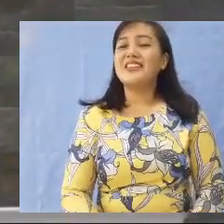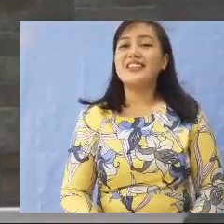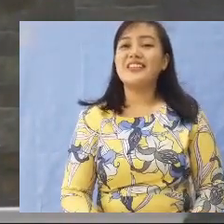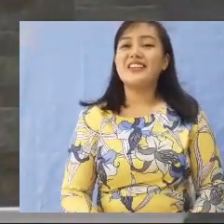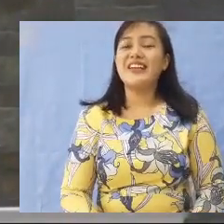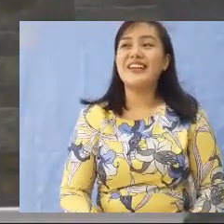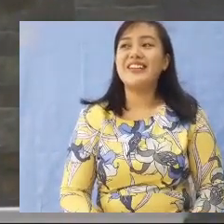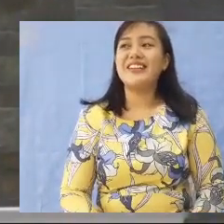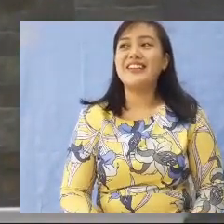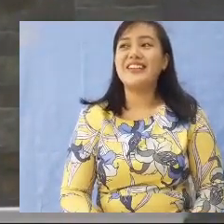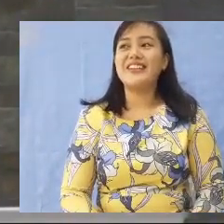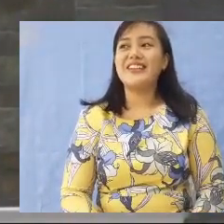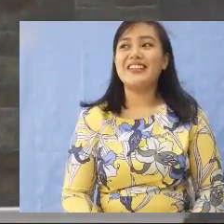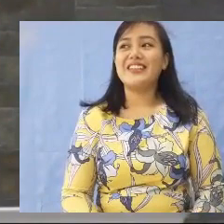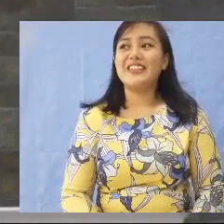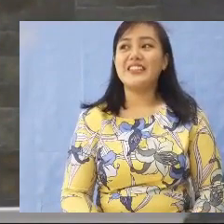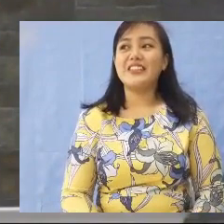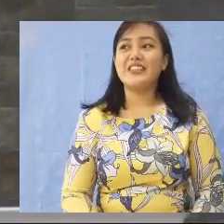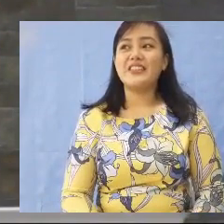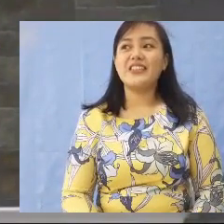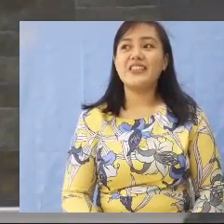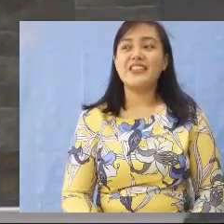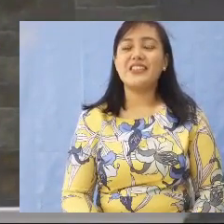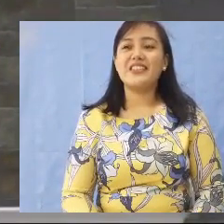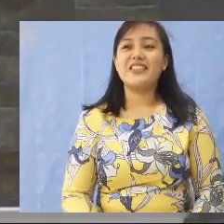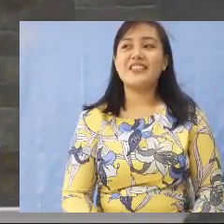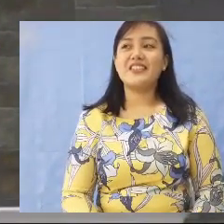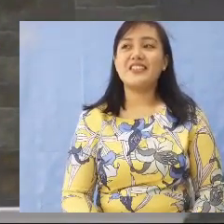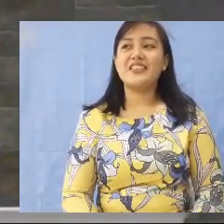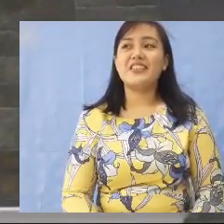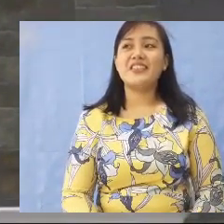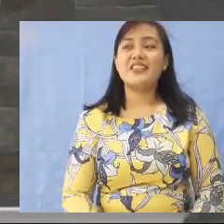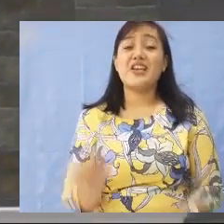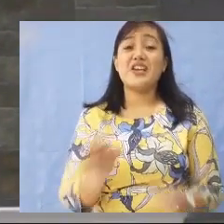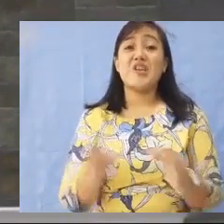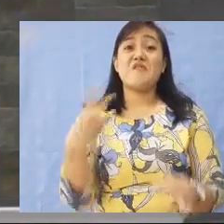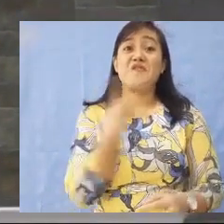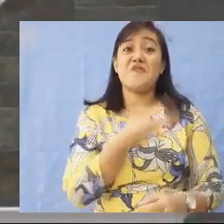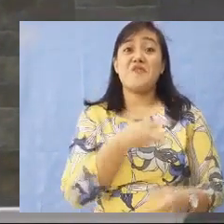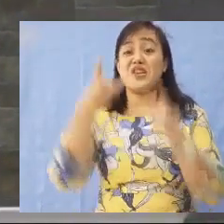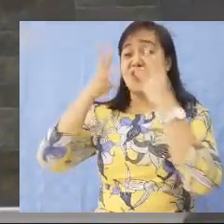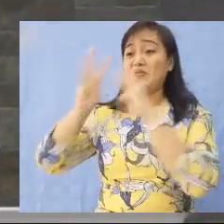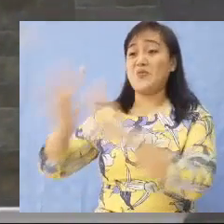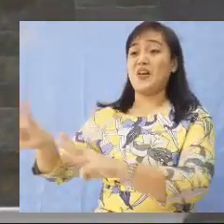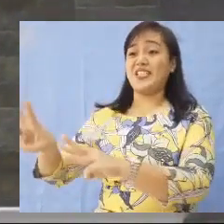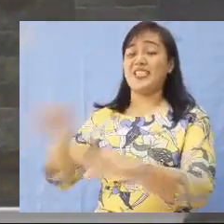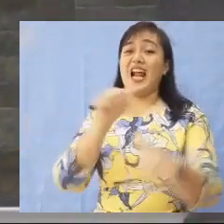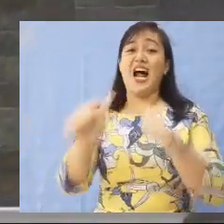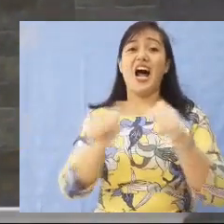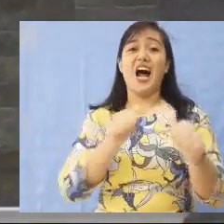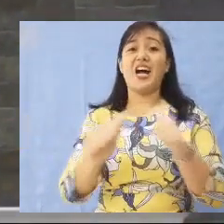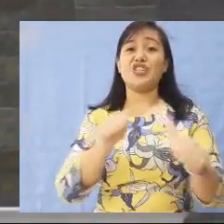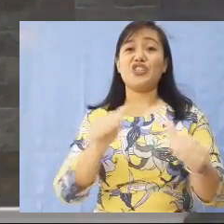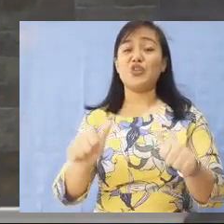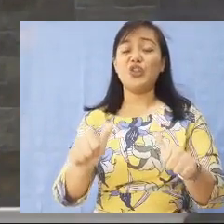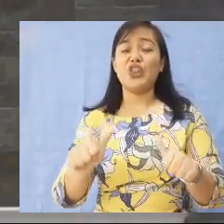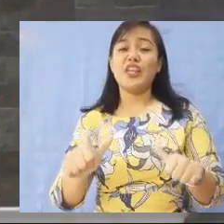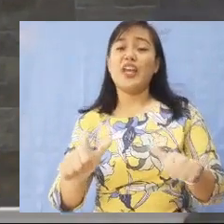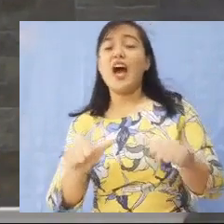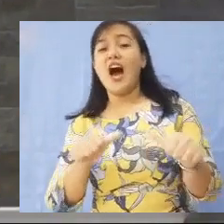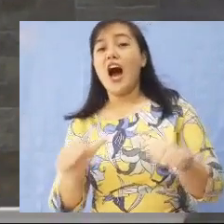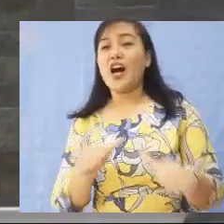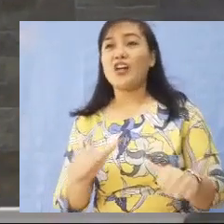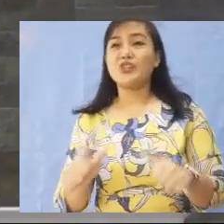Wala pang ano yan, walang color dyan, monochrome yun. Tapos hunchback pa yun, malaki pa yun, walang flat screen noon.